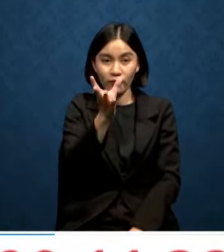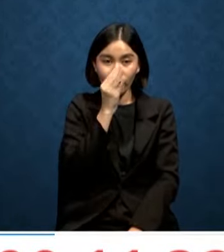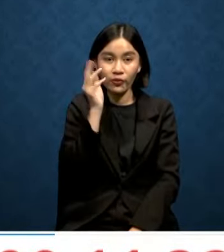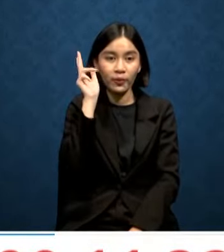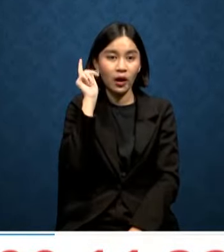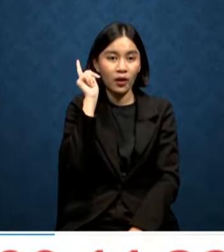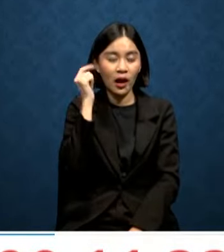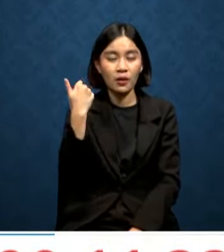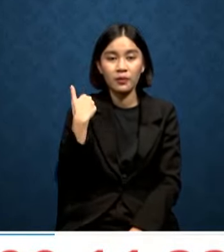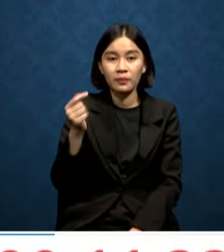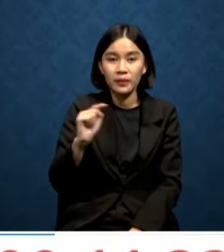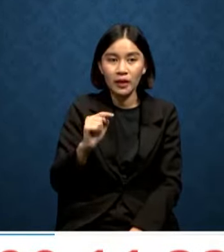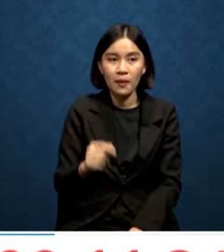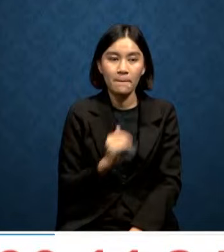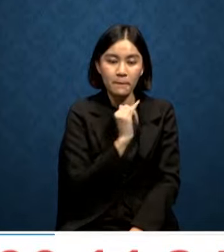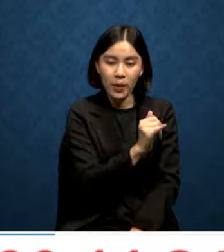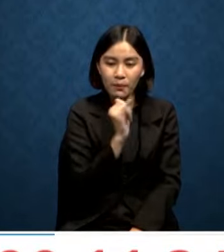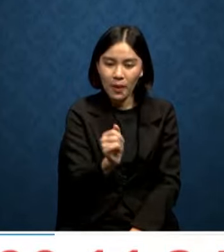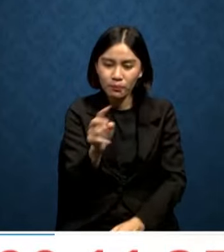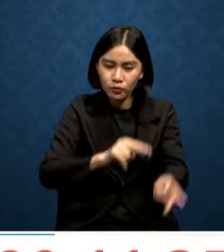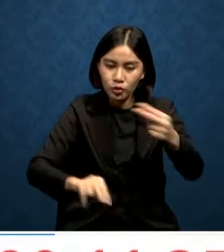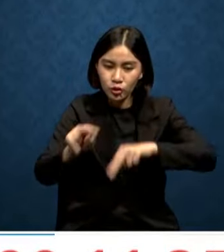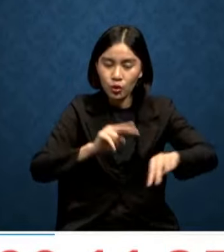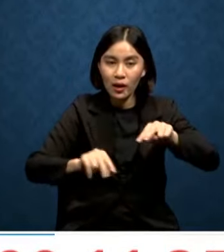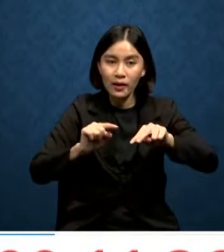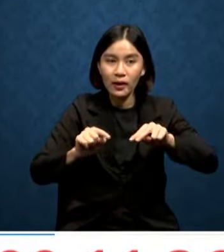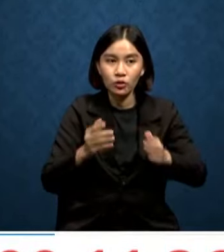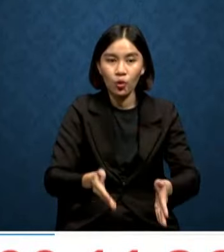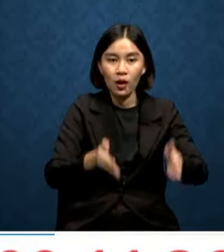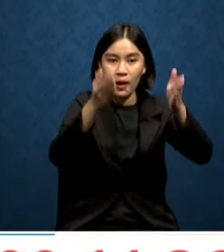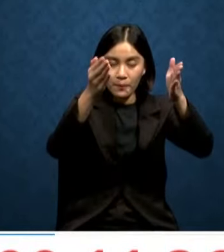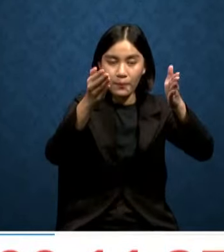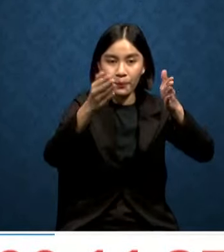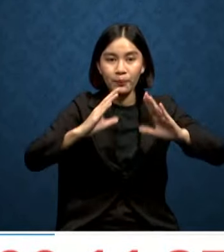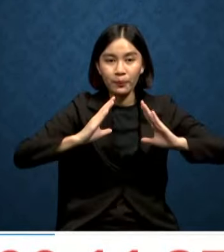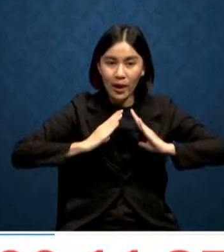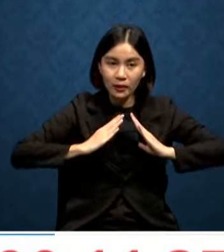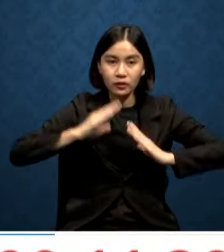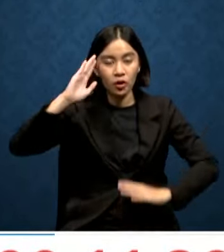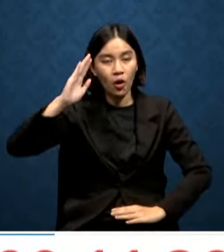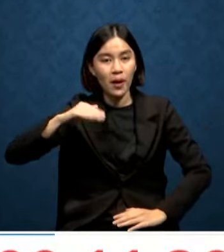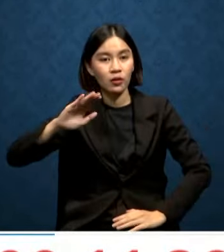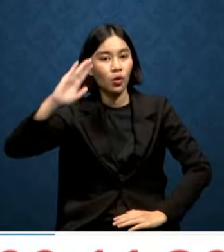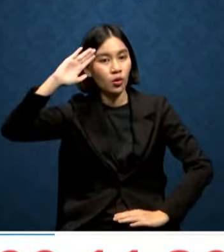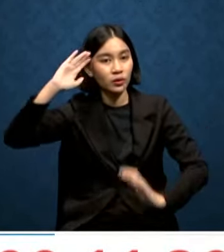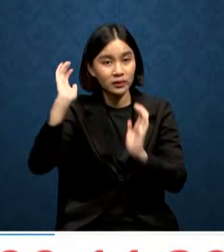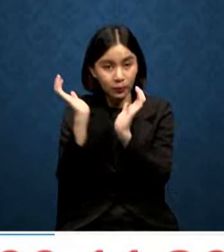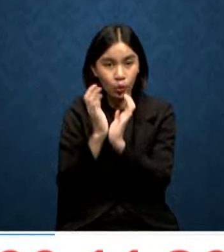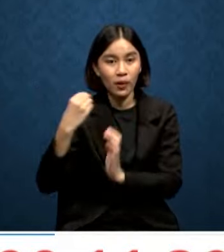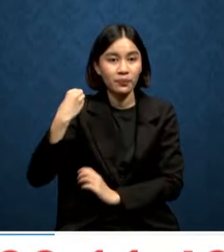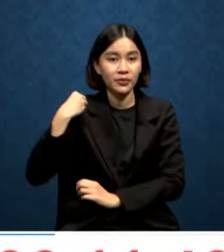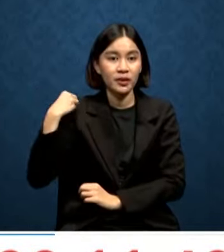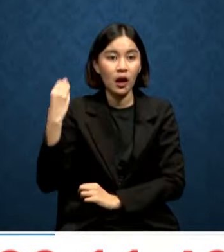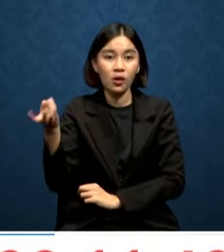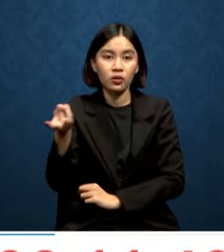านก็จะเห็นว่ามีการลงพื้นที่ไปตรวจแล้วก็ไปดูในเรื่องของแฟลตตำรวจไปดูในเรื่องของที่พักอาศัยของราชการชั้นผู้น้อยซึ่